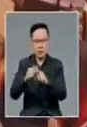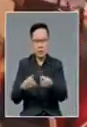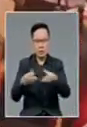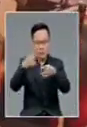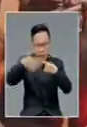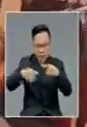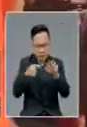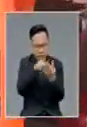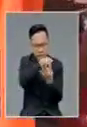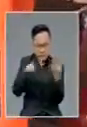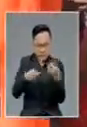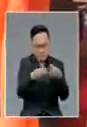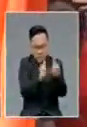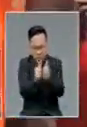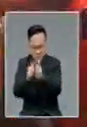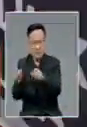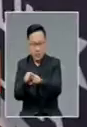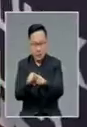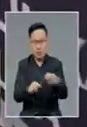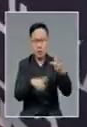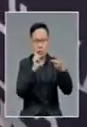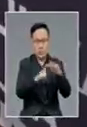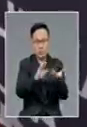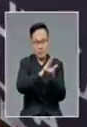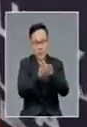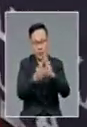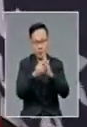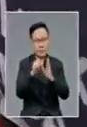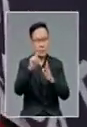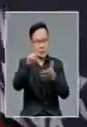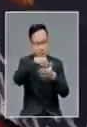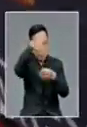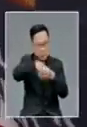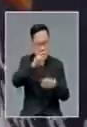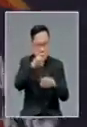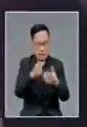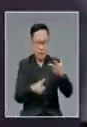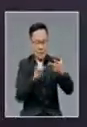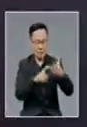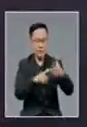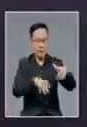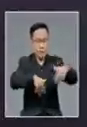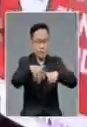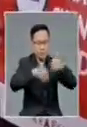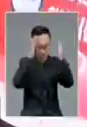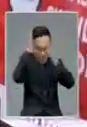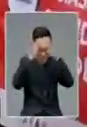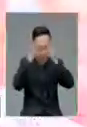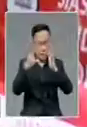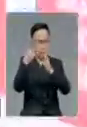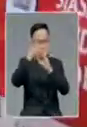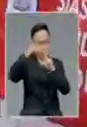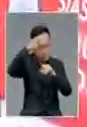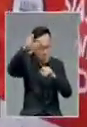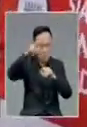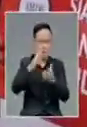พรรคฝ่ายค้านด้วยกันเองการปรับเปลี่ยนเรื่องเขตการเลือกตั้งที่ไม่เอื้ออำนวยและการที่ชาวมาเลในชนบทเนี่ยให้การสนับสนุนรัฐบาลอ